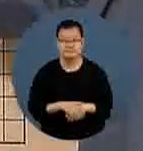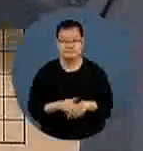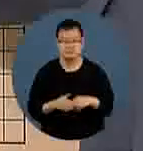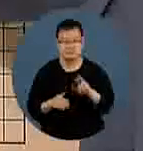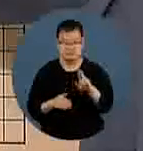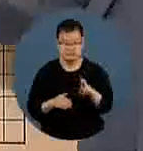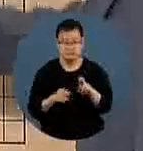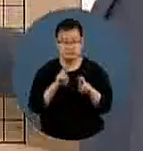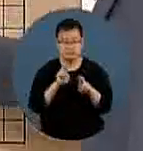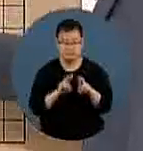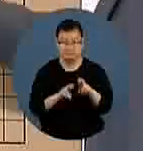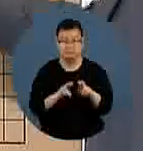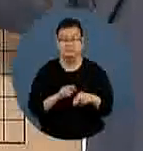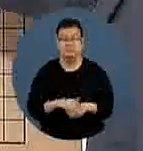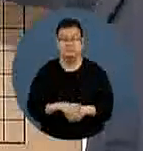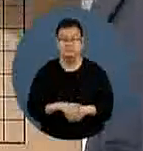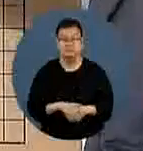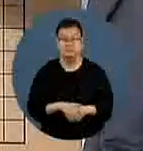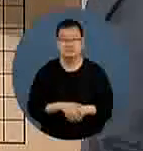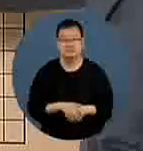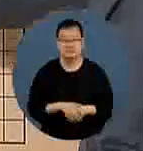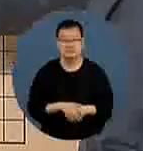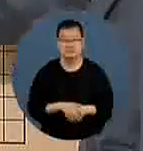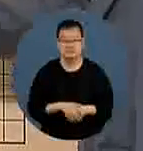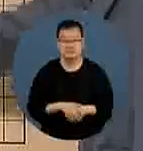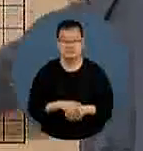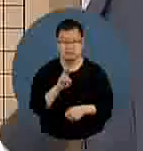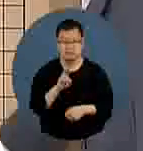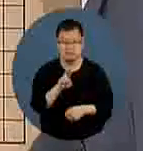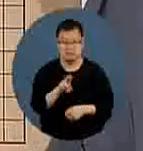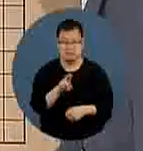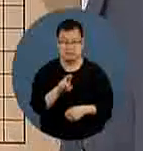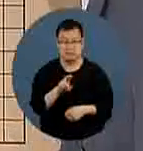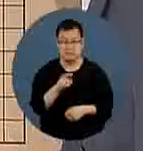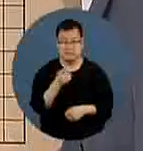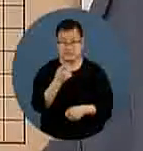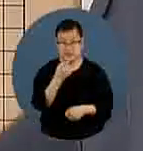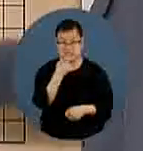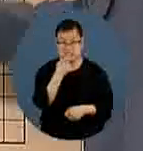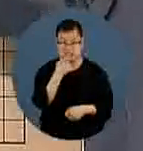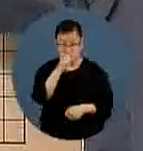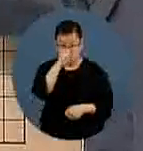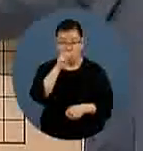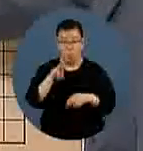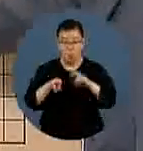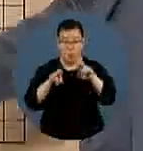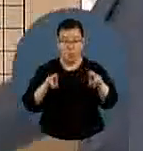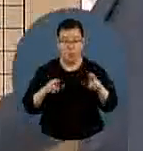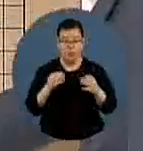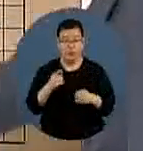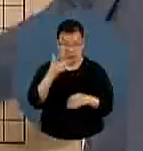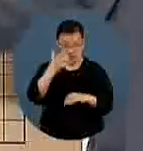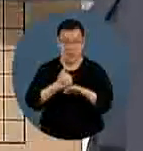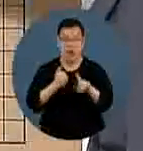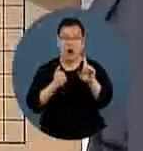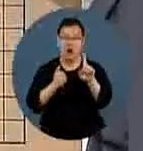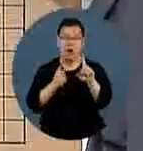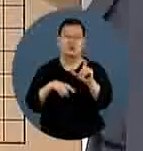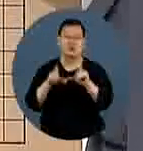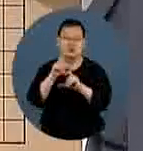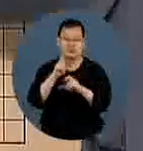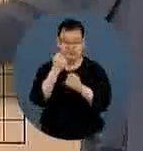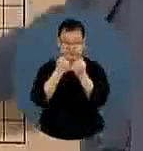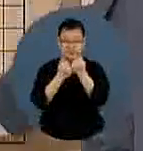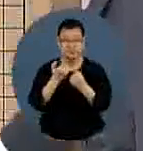네, 하나 젖혀서 늘고요. 호구 밀었습니다. 백은 좋은 자리만 다 뒀죠. 오늘 끝으로 이제 하나만 더 설명해드리고 싶은 건데